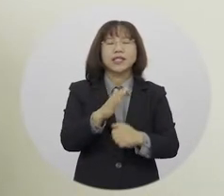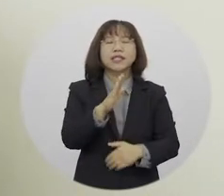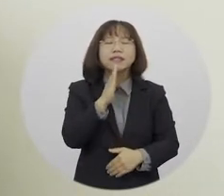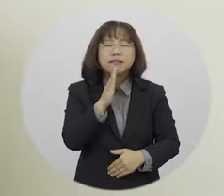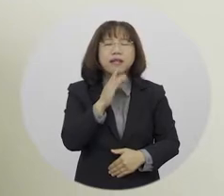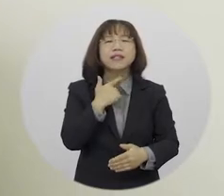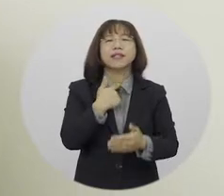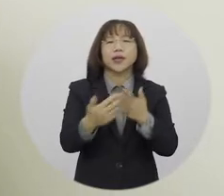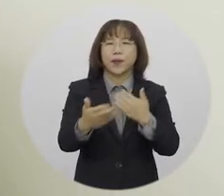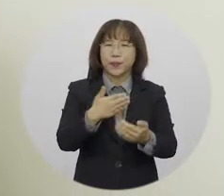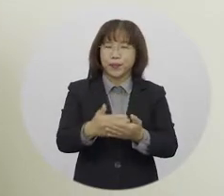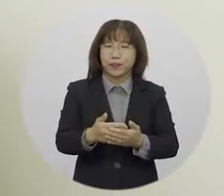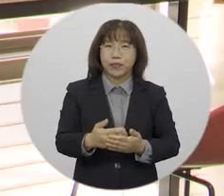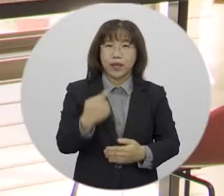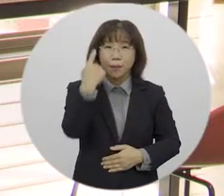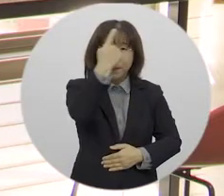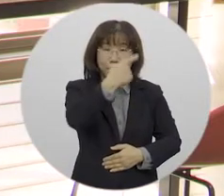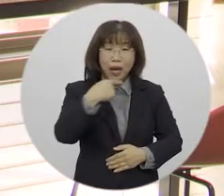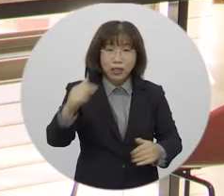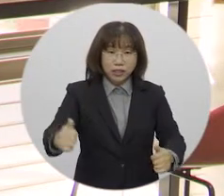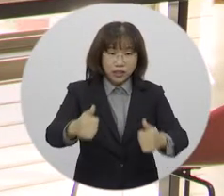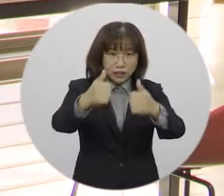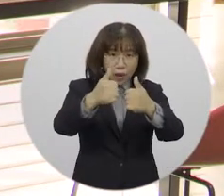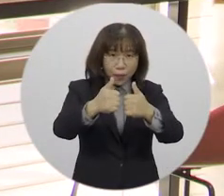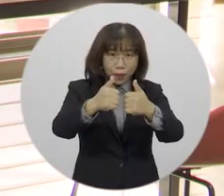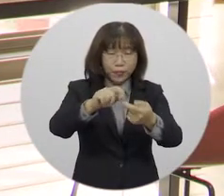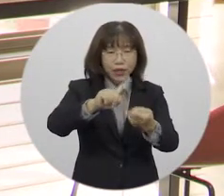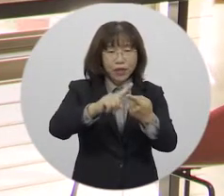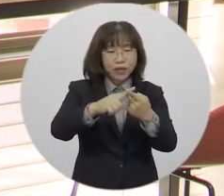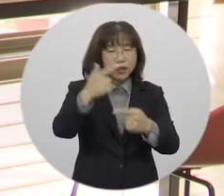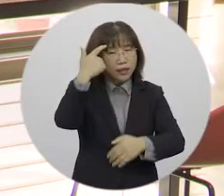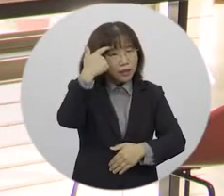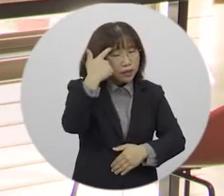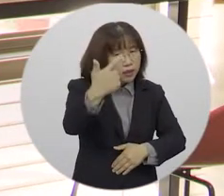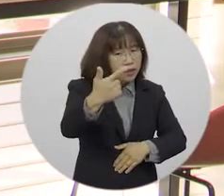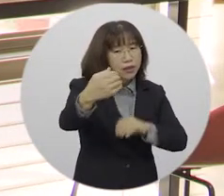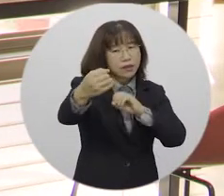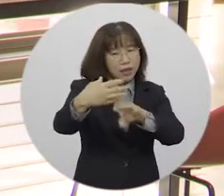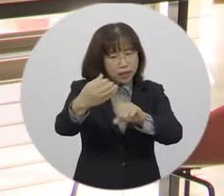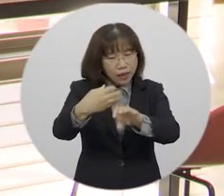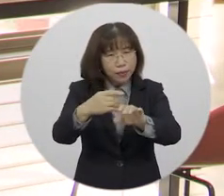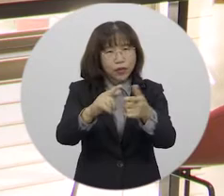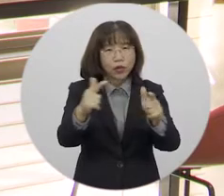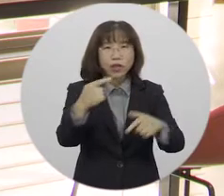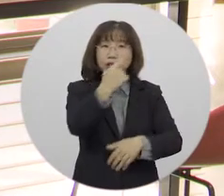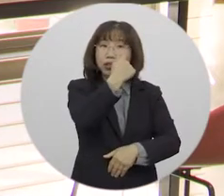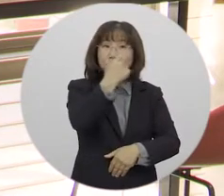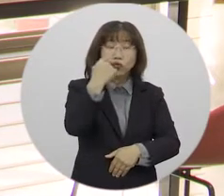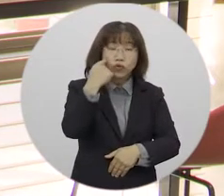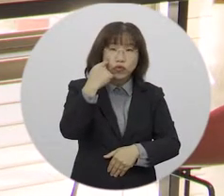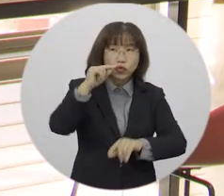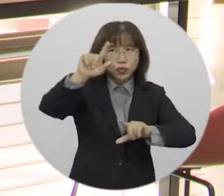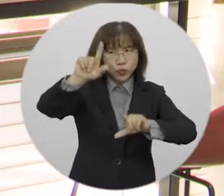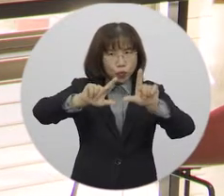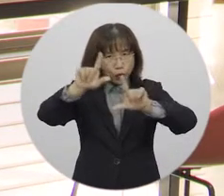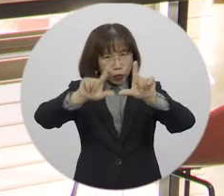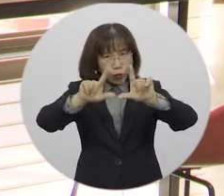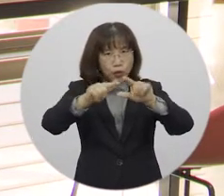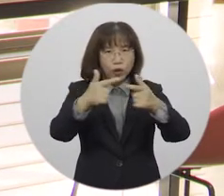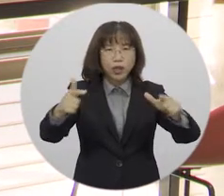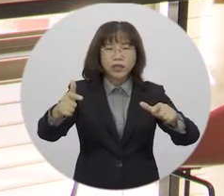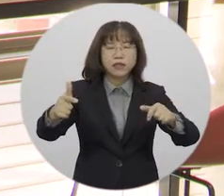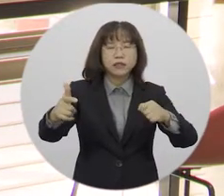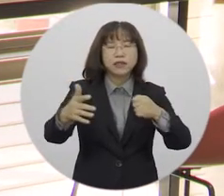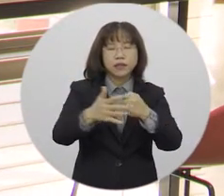수 있습니다. 면접 체험을 통해 응시자의 대답 속도, 시선 처리 등을 복합적으로 분석해